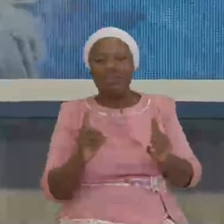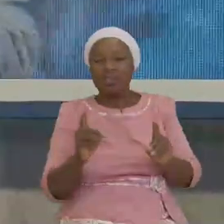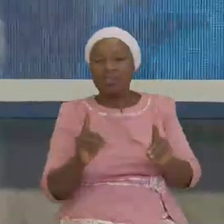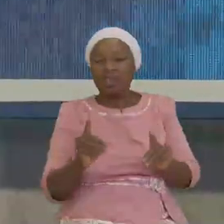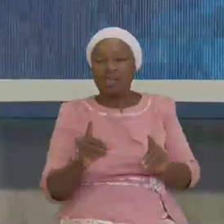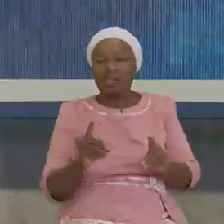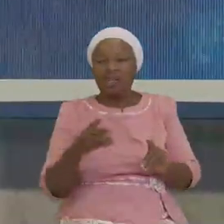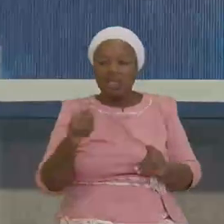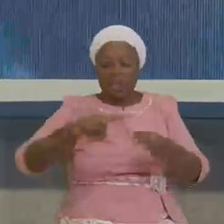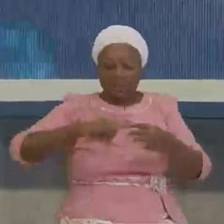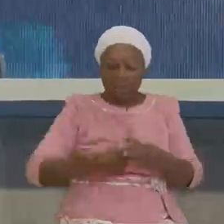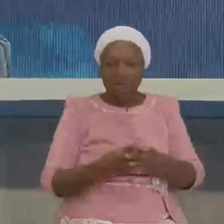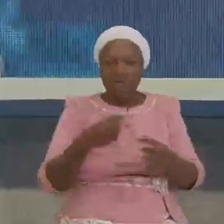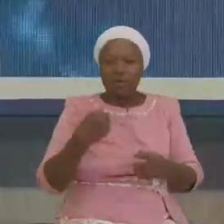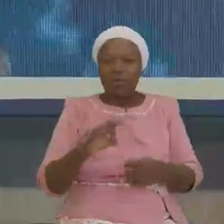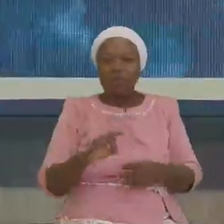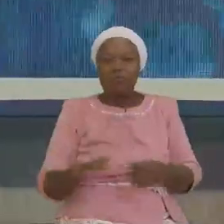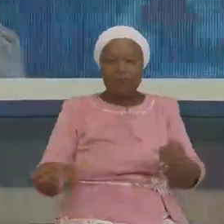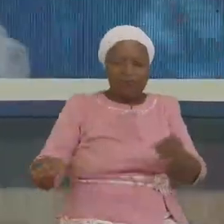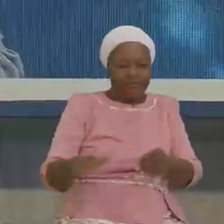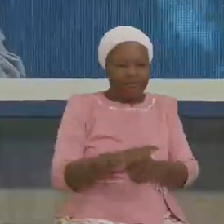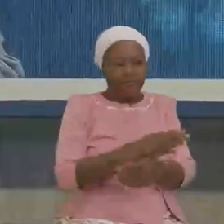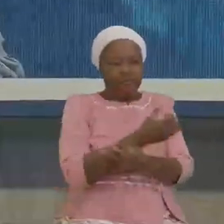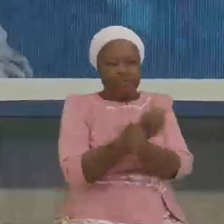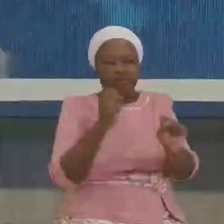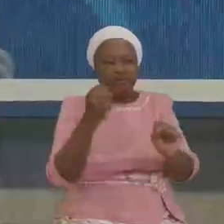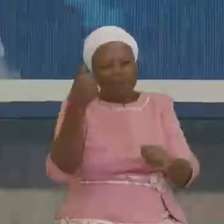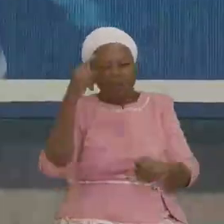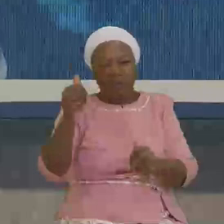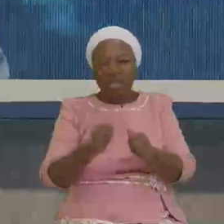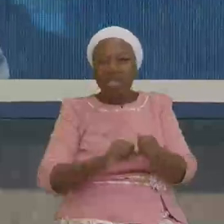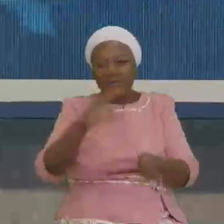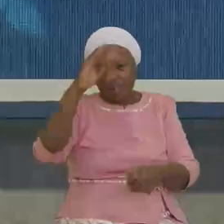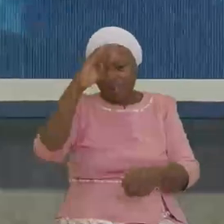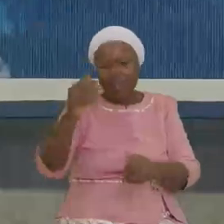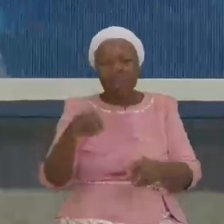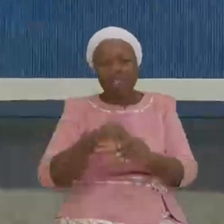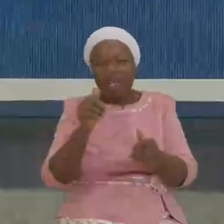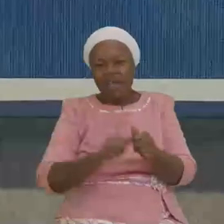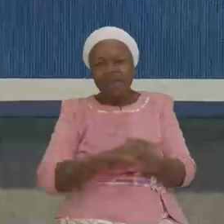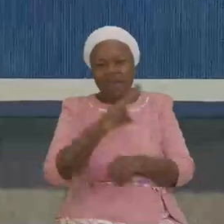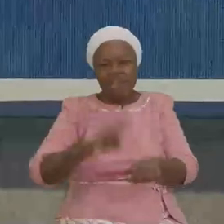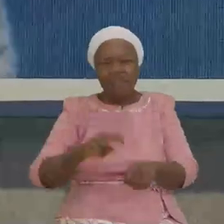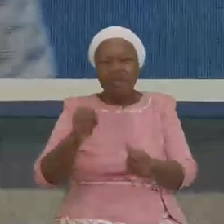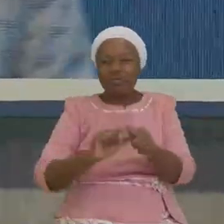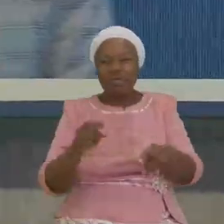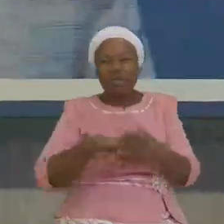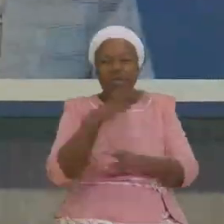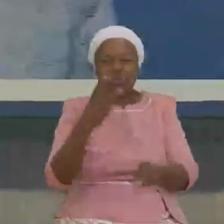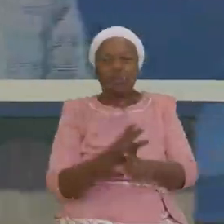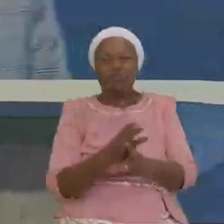guérison, la source de notre délivrance, la source d'une pleine